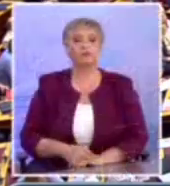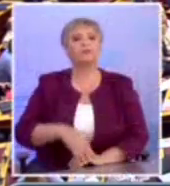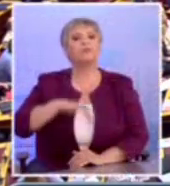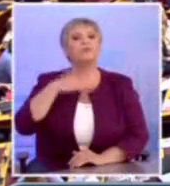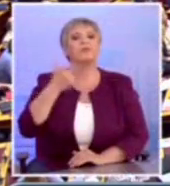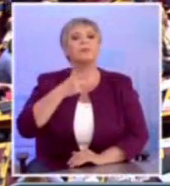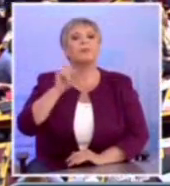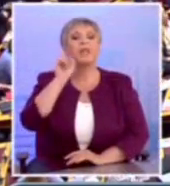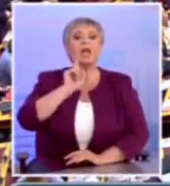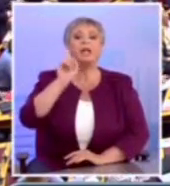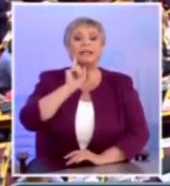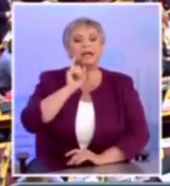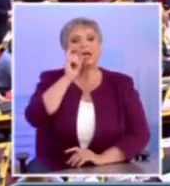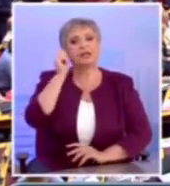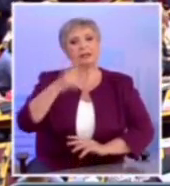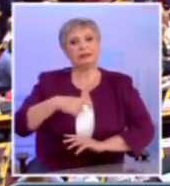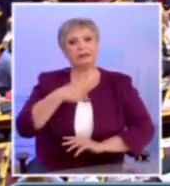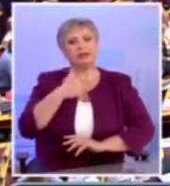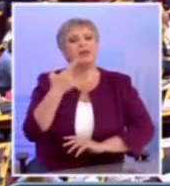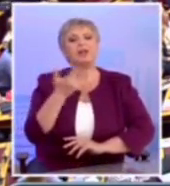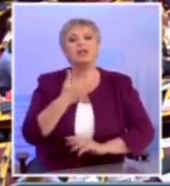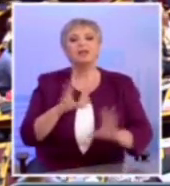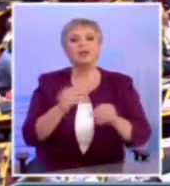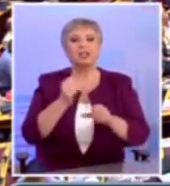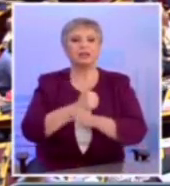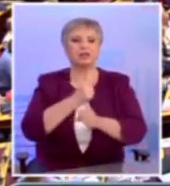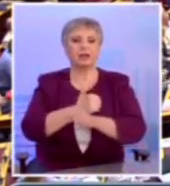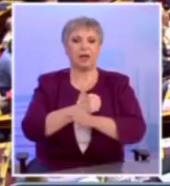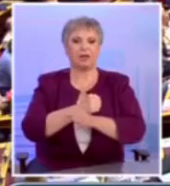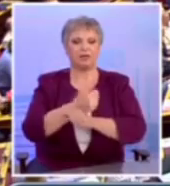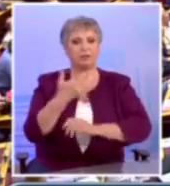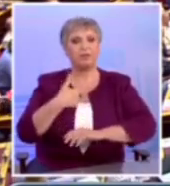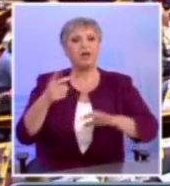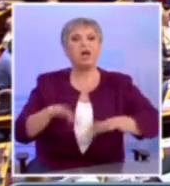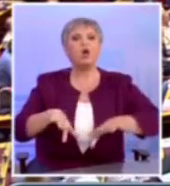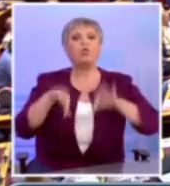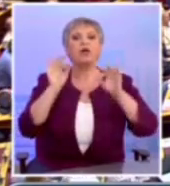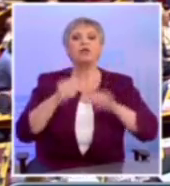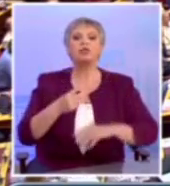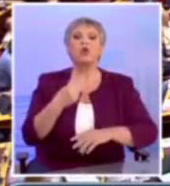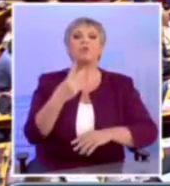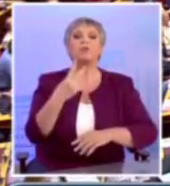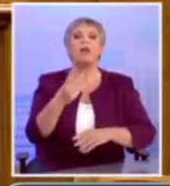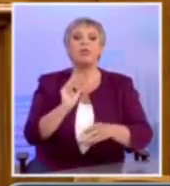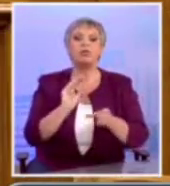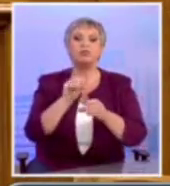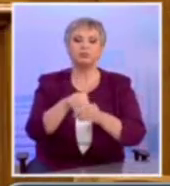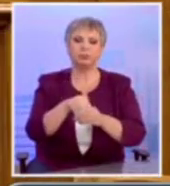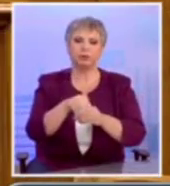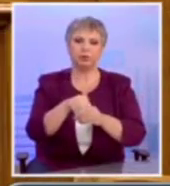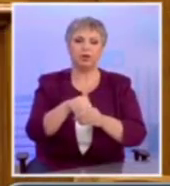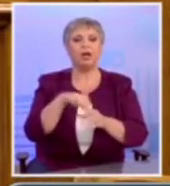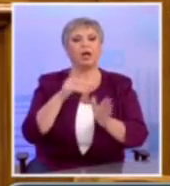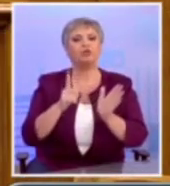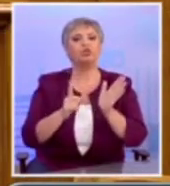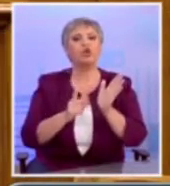Κυρίες, κύριοι συνάδελφοι, να αρχίσω με δύο νομοθετικές παρεμβάσεις που